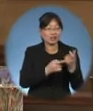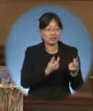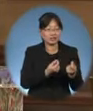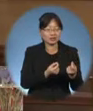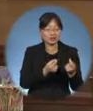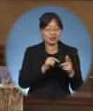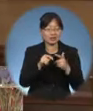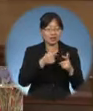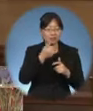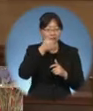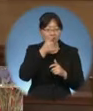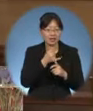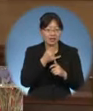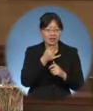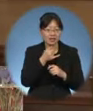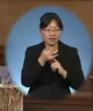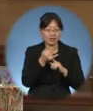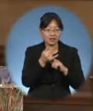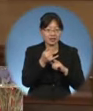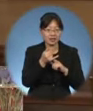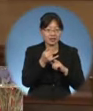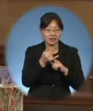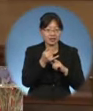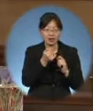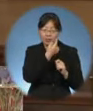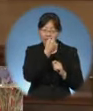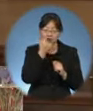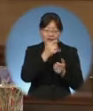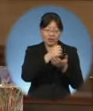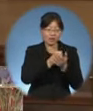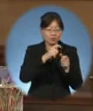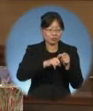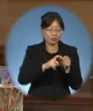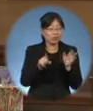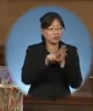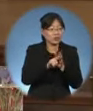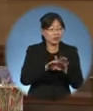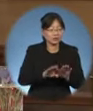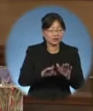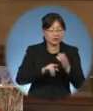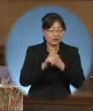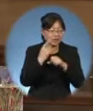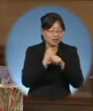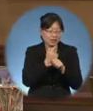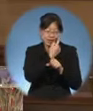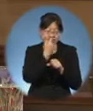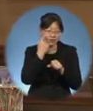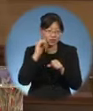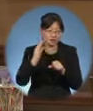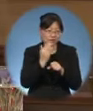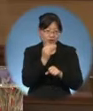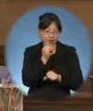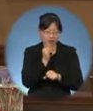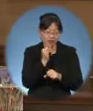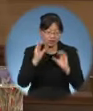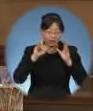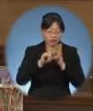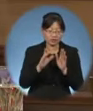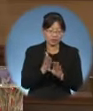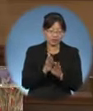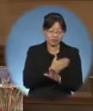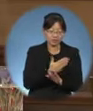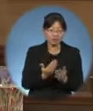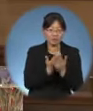그 이해할 수 있는 단초를 우리가 조금씩 갖기 위해서라도 과학적으로 입증된 네. 어렸을